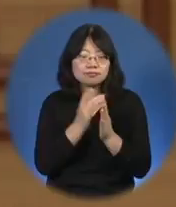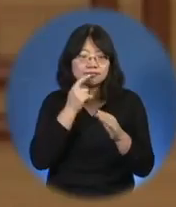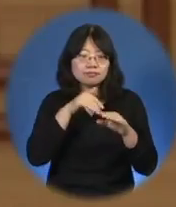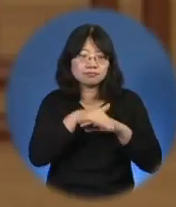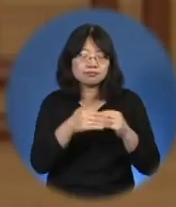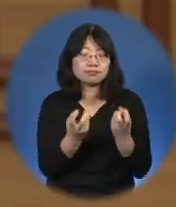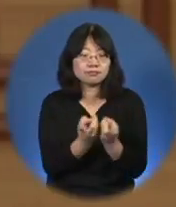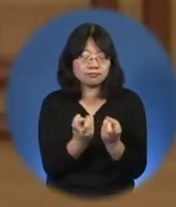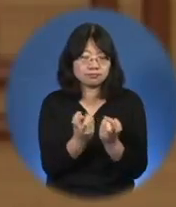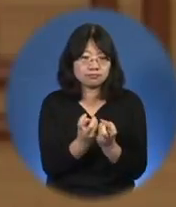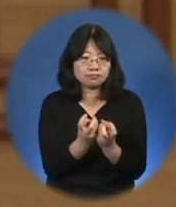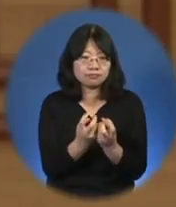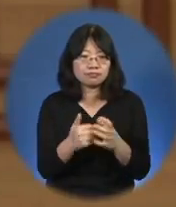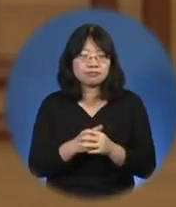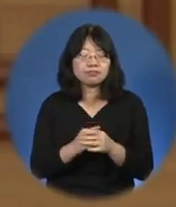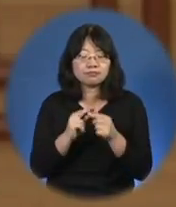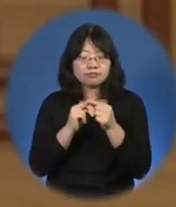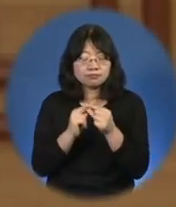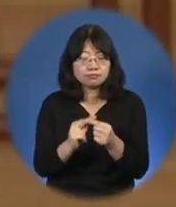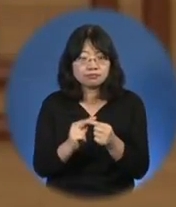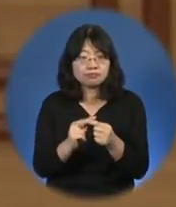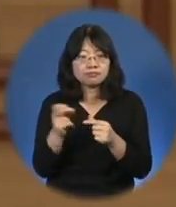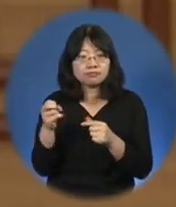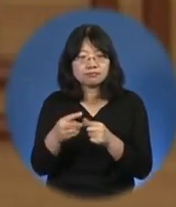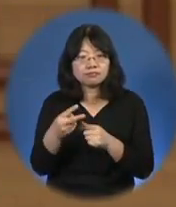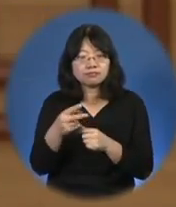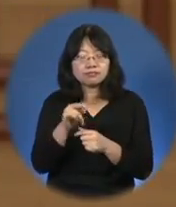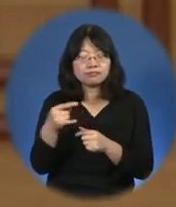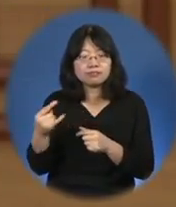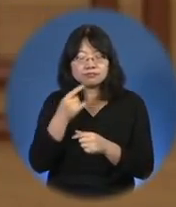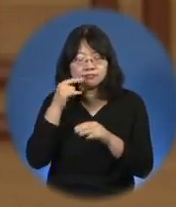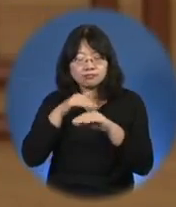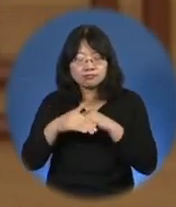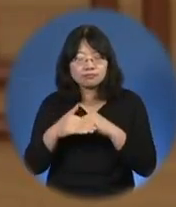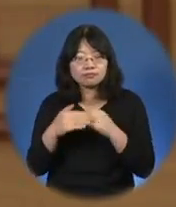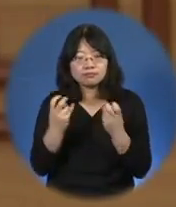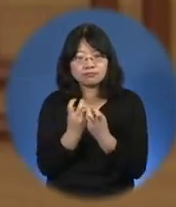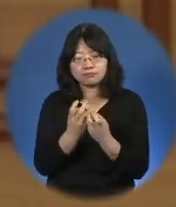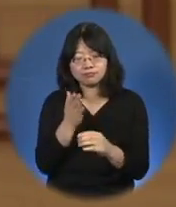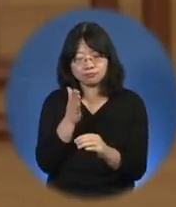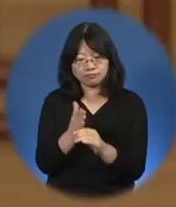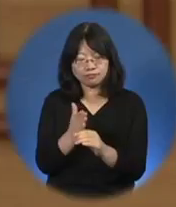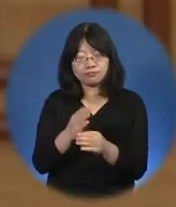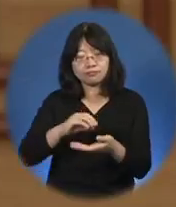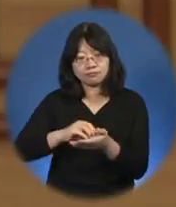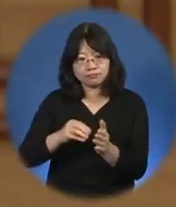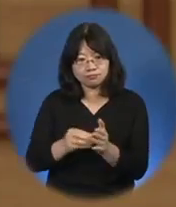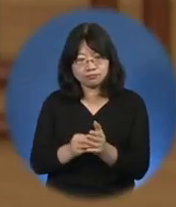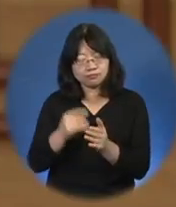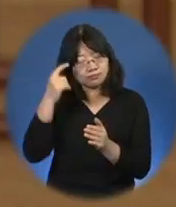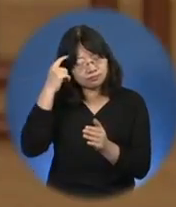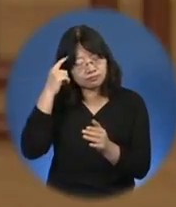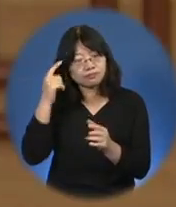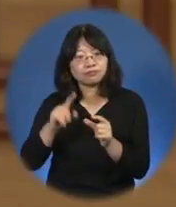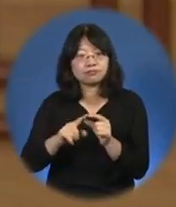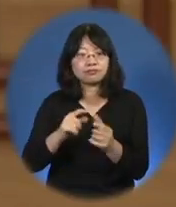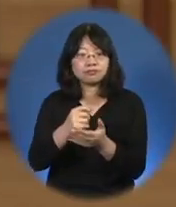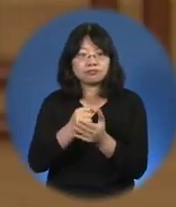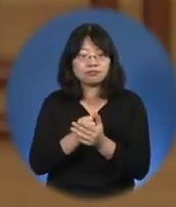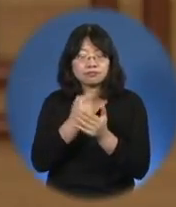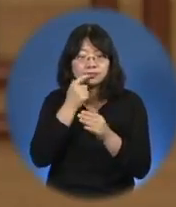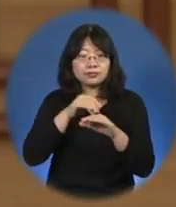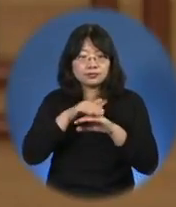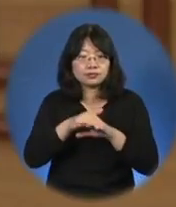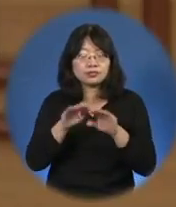민주주의 방식과 대의민주제 방식의 한 중간 정도의 개념으로